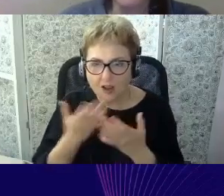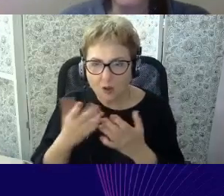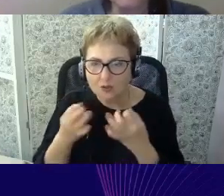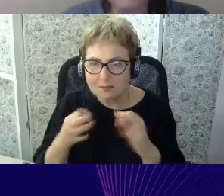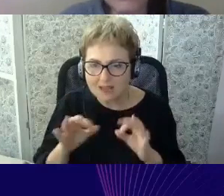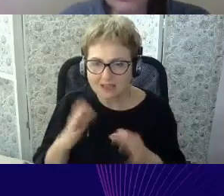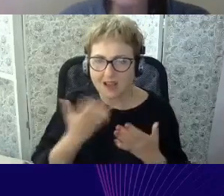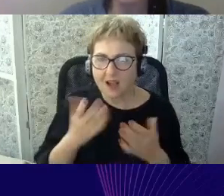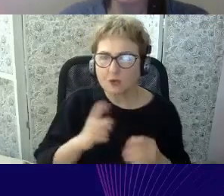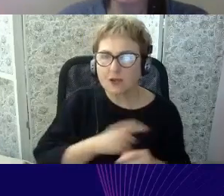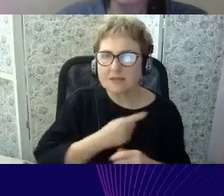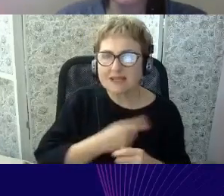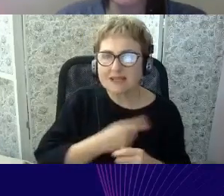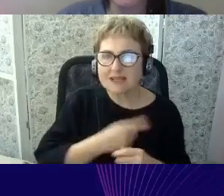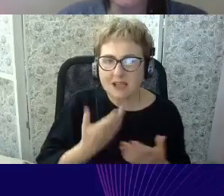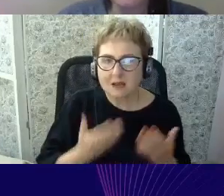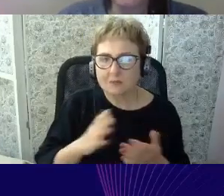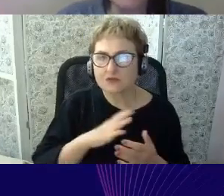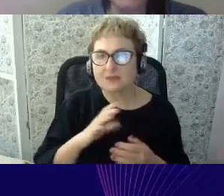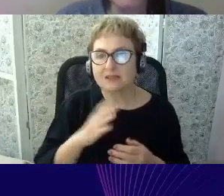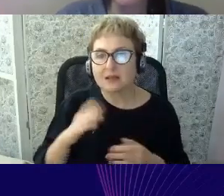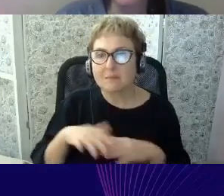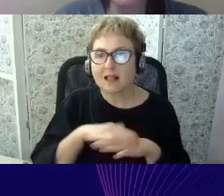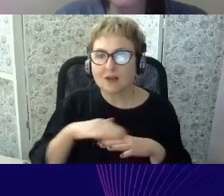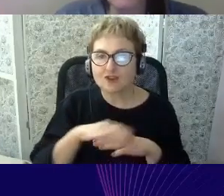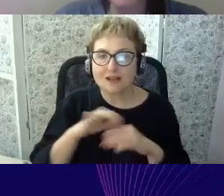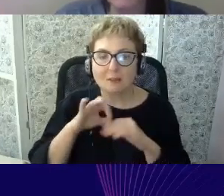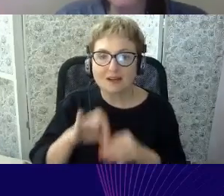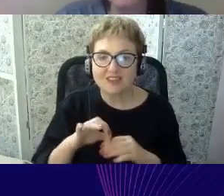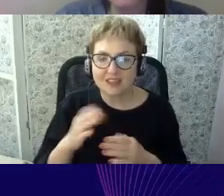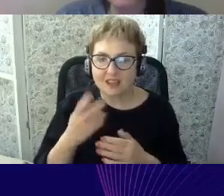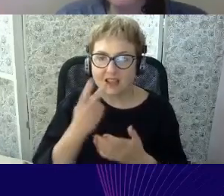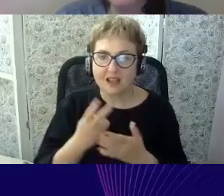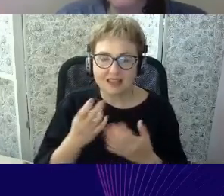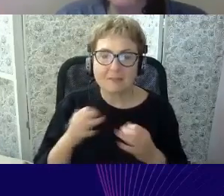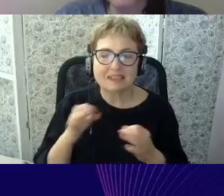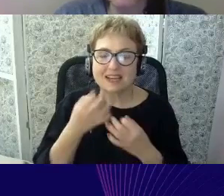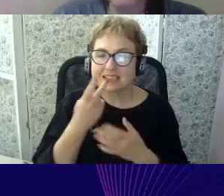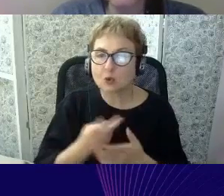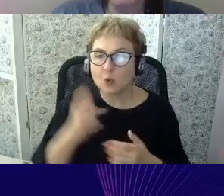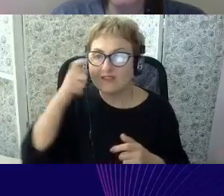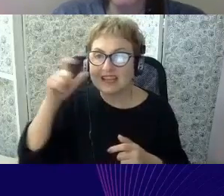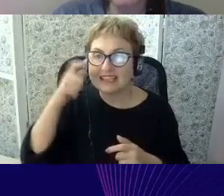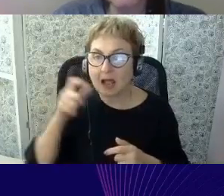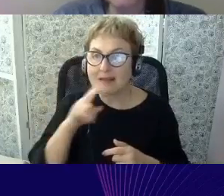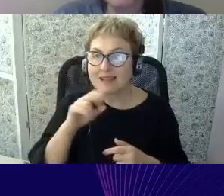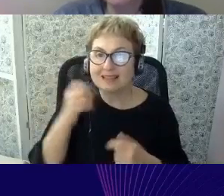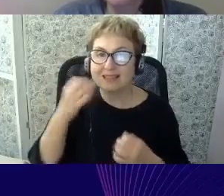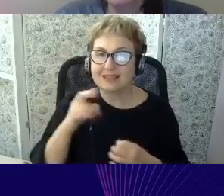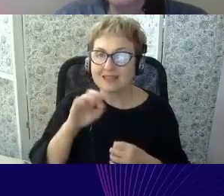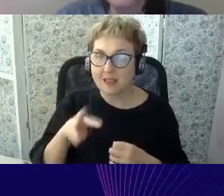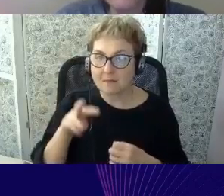какой-то мастерской, там, да, например, или площадки проведения того же демонстрационного экзамена. Например, демэкзамен,